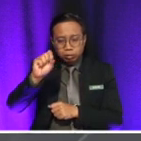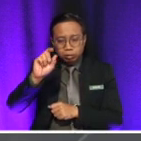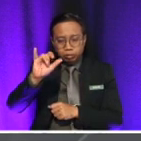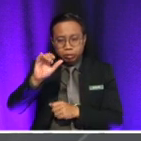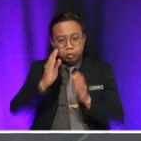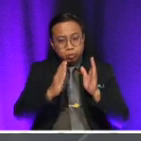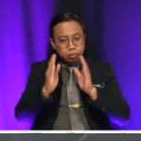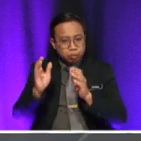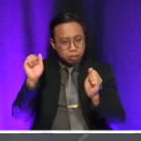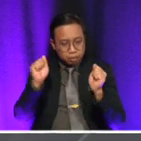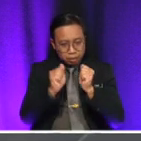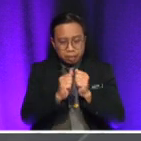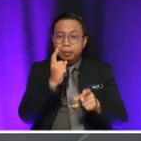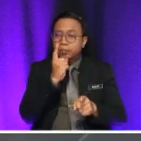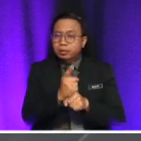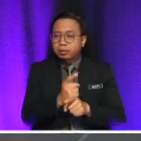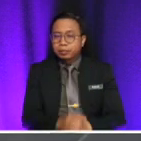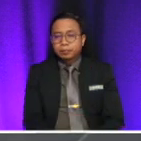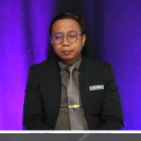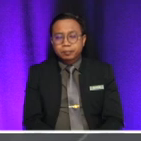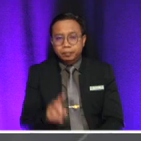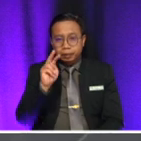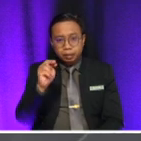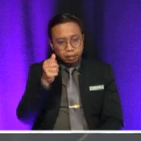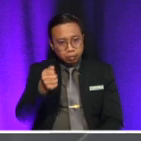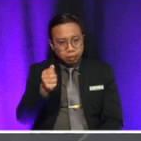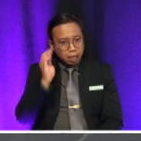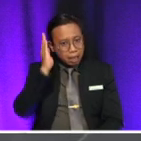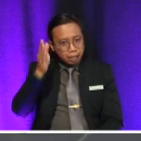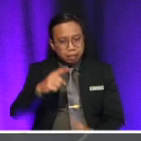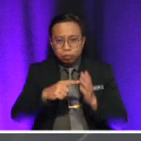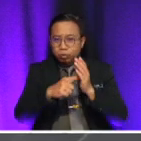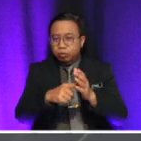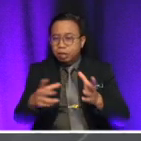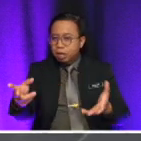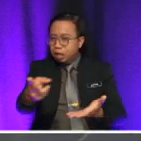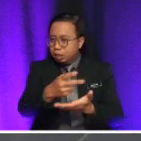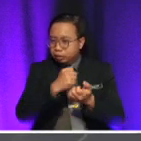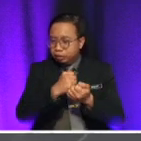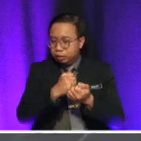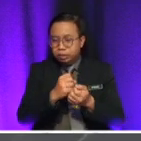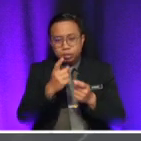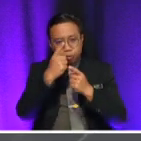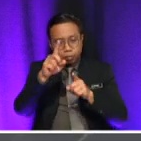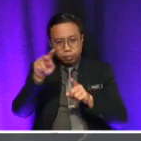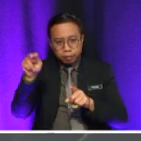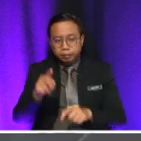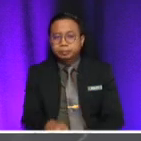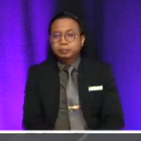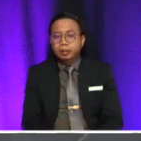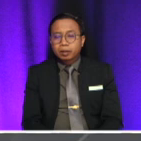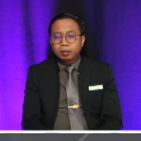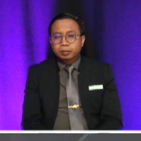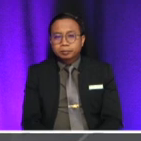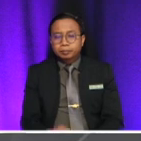tepat Oke lepas ini Allah akan tunjukkan kepada kita hasil jawaban Oke sementara itu Evan